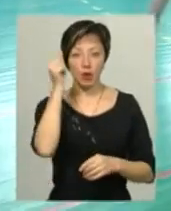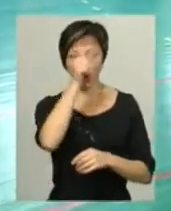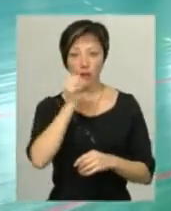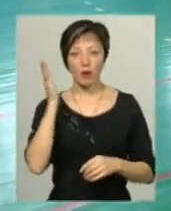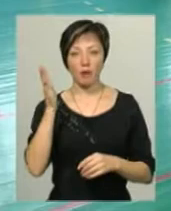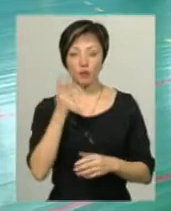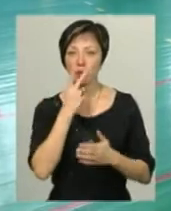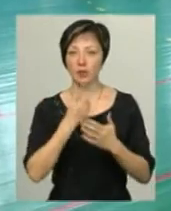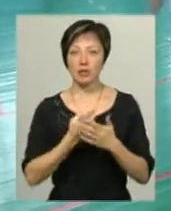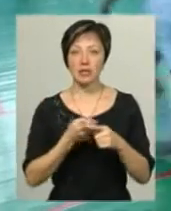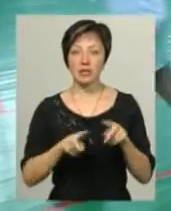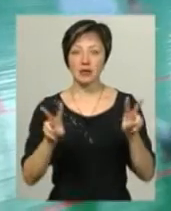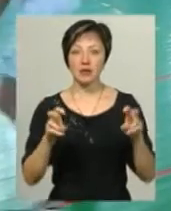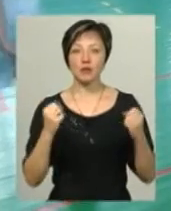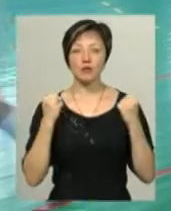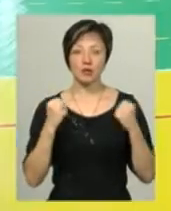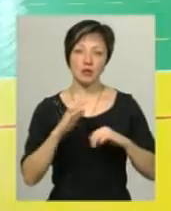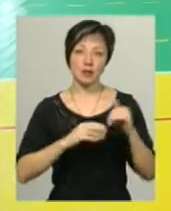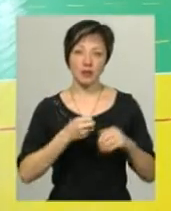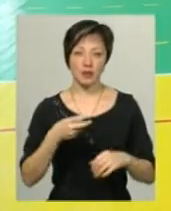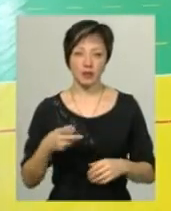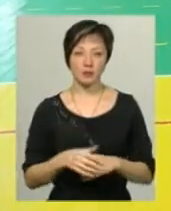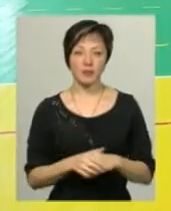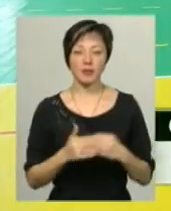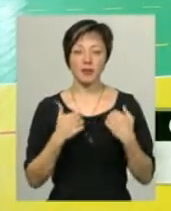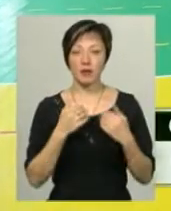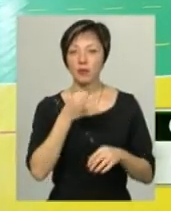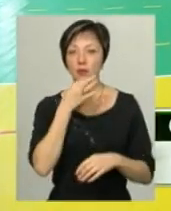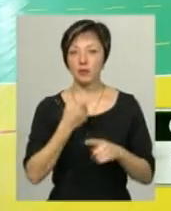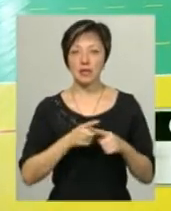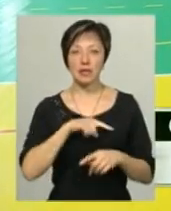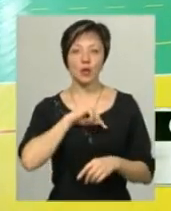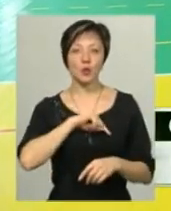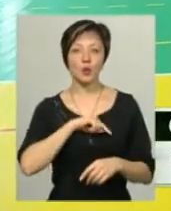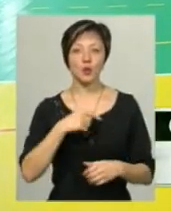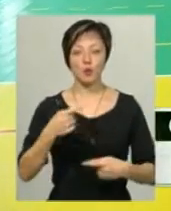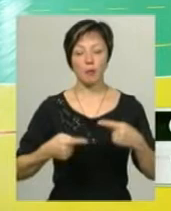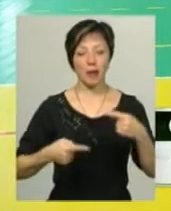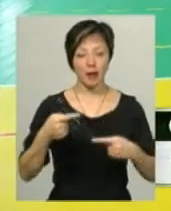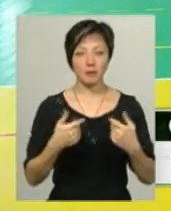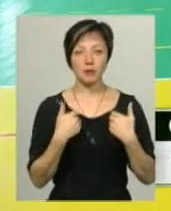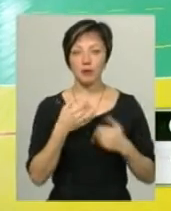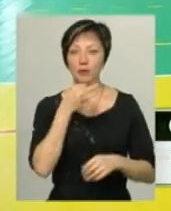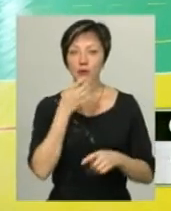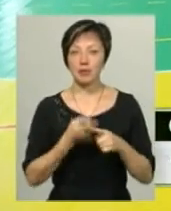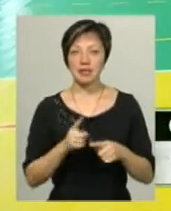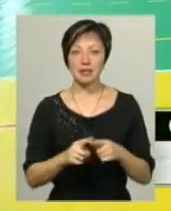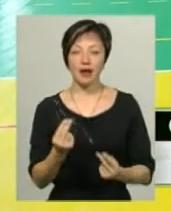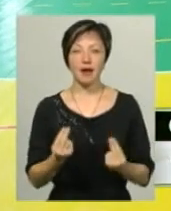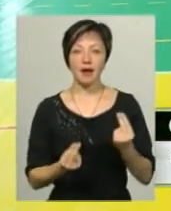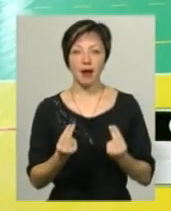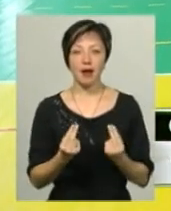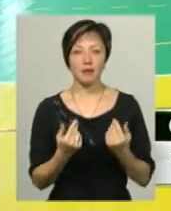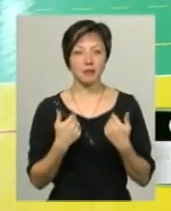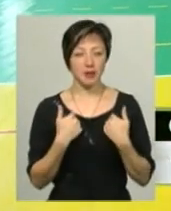майбутньому вбачає цей вид спорту за професію. Мені подобається цей дух суперництва, мені подобається саме ця гра, вона